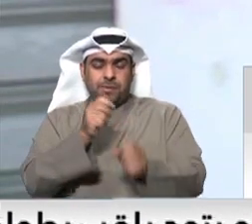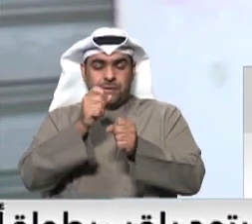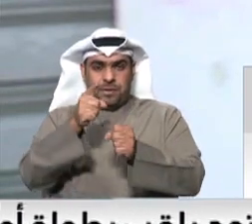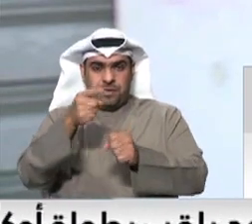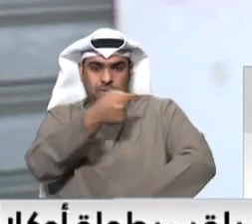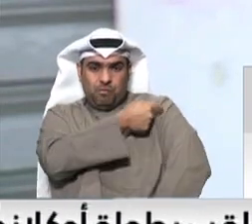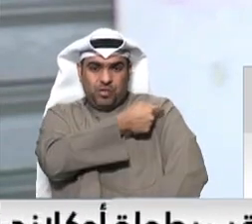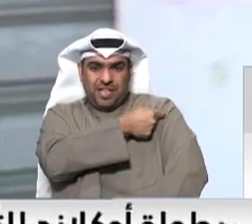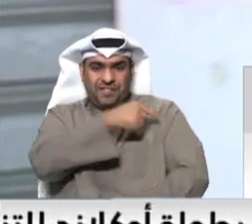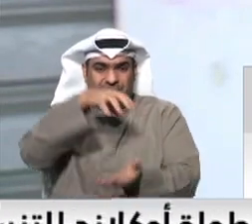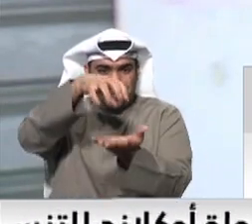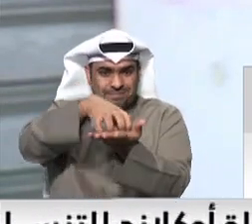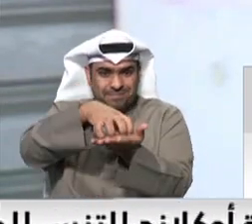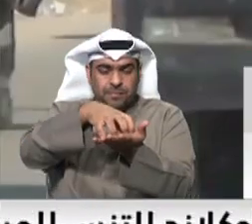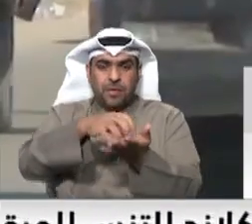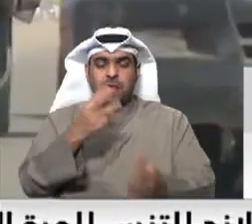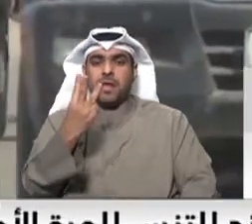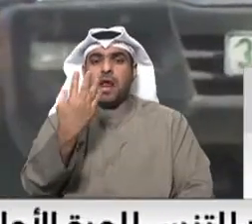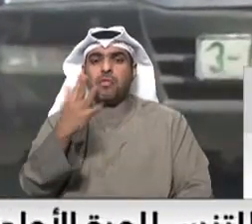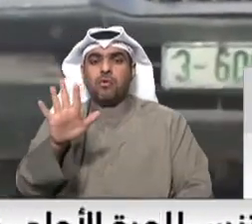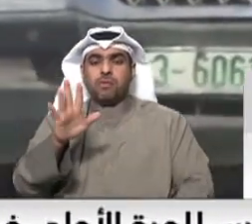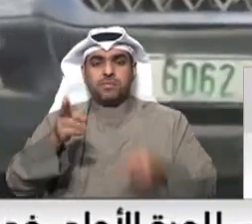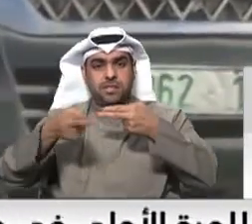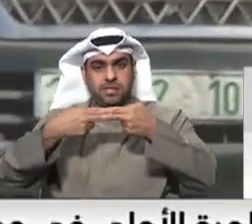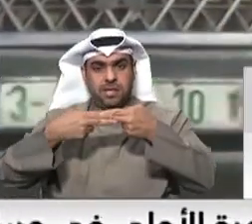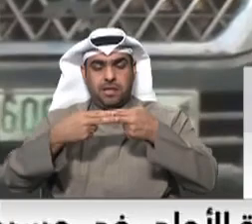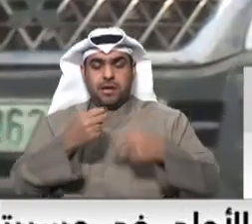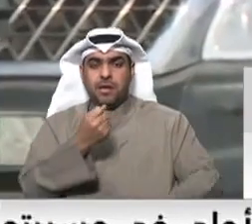أيضا استهداف وتدمير 121 سيارة إسعاف.